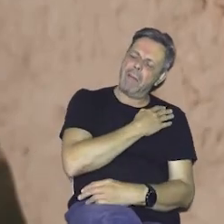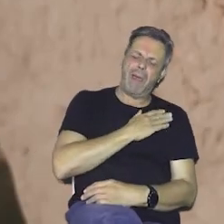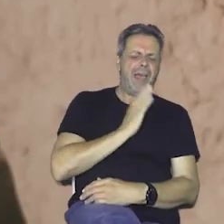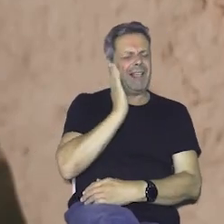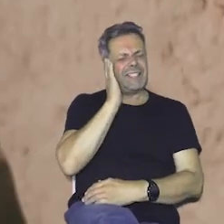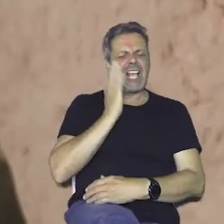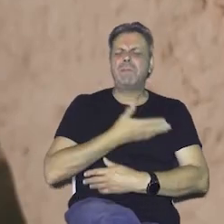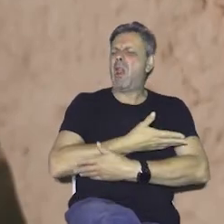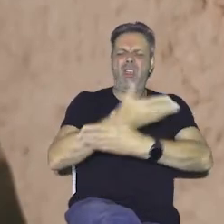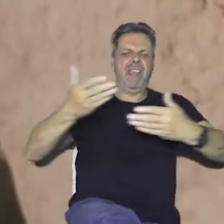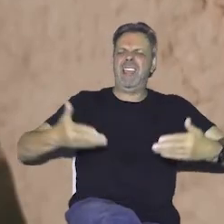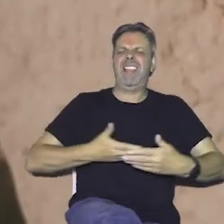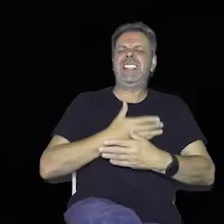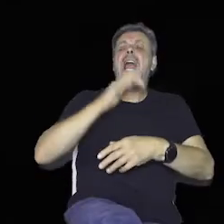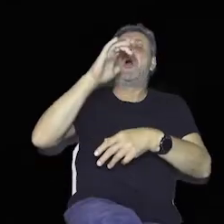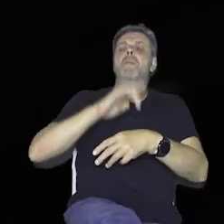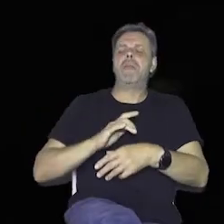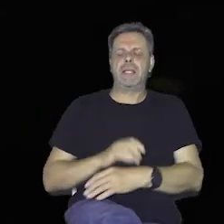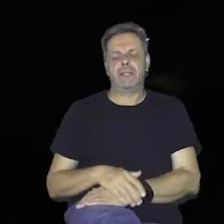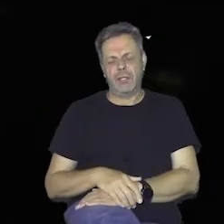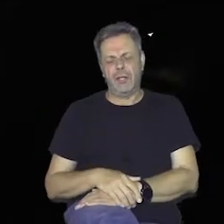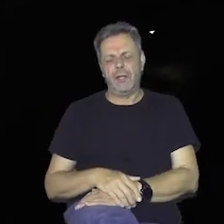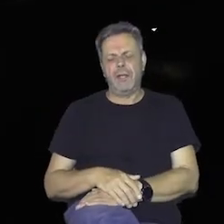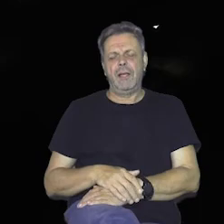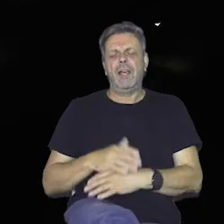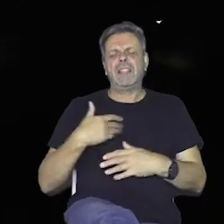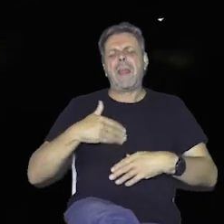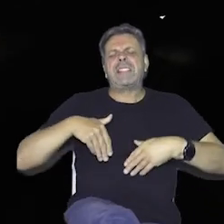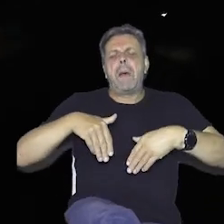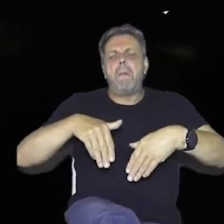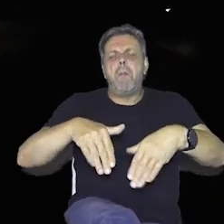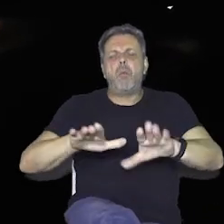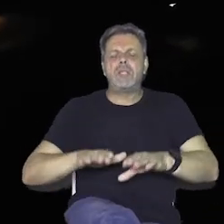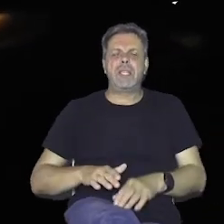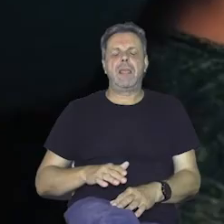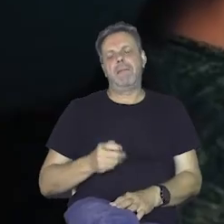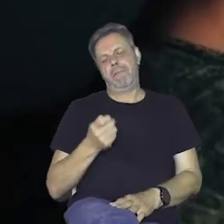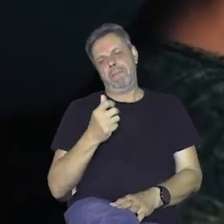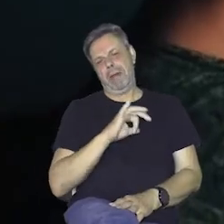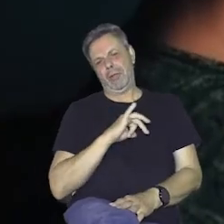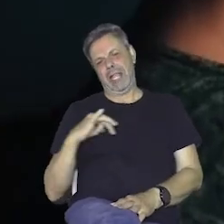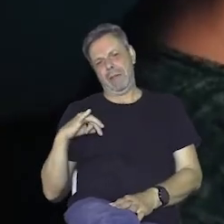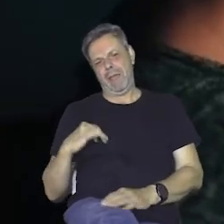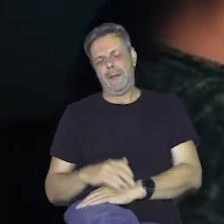zaspalo je cijelo misto da nas pusti malo same.